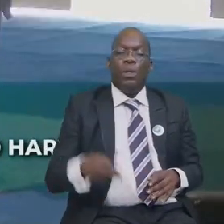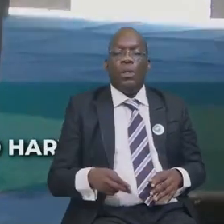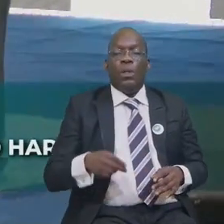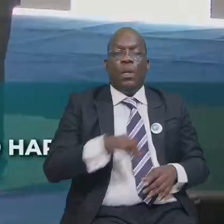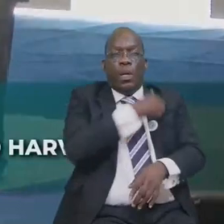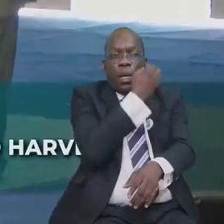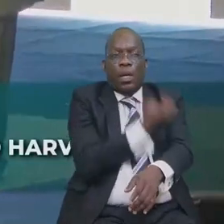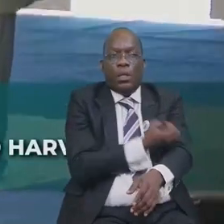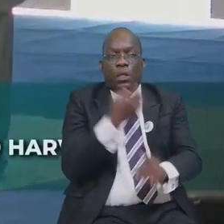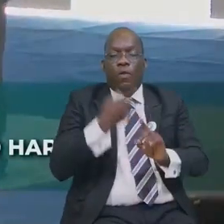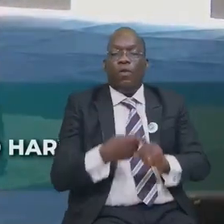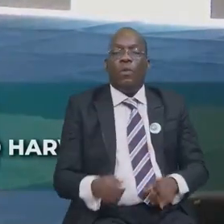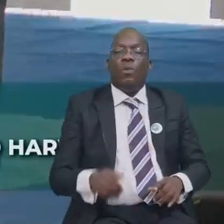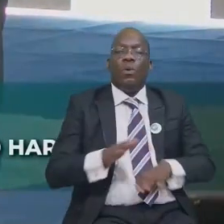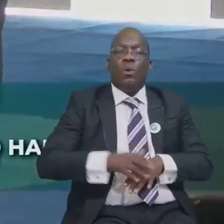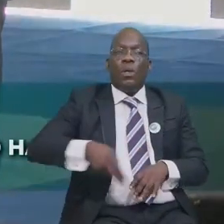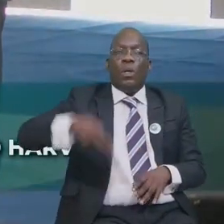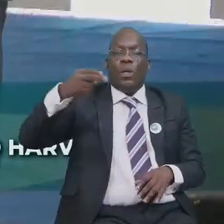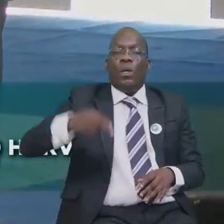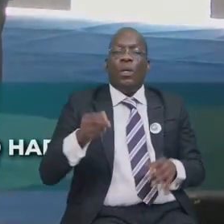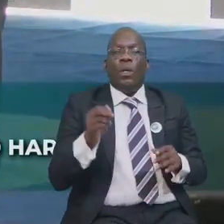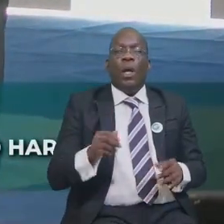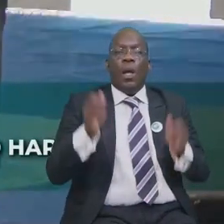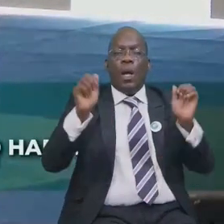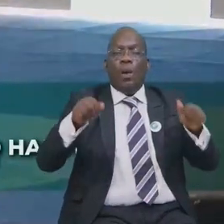haut. La capacité d'en haut.